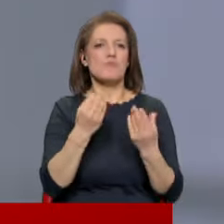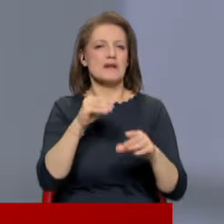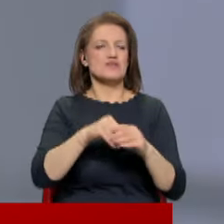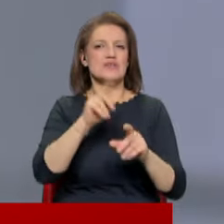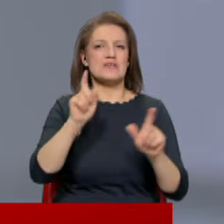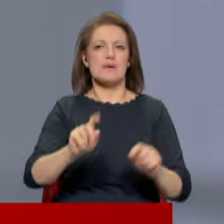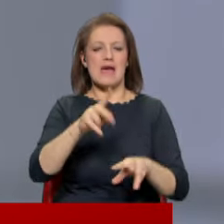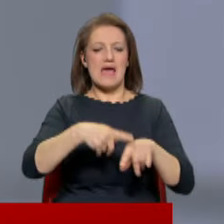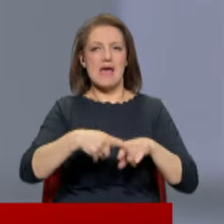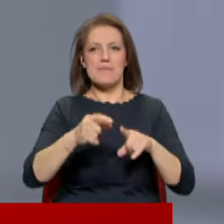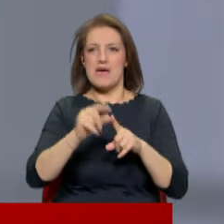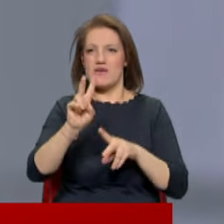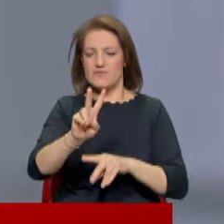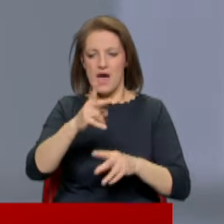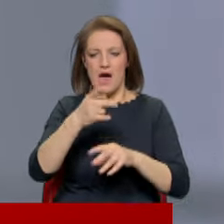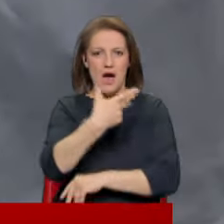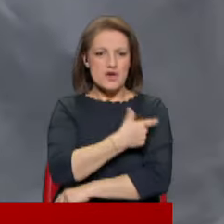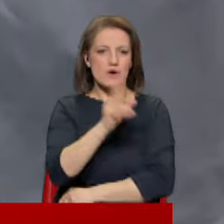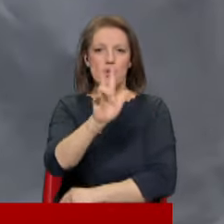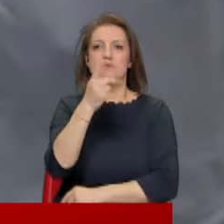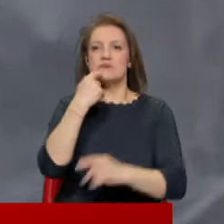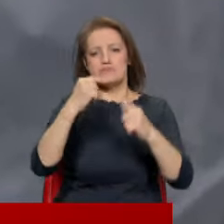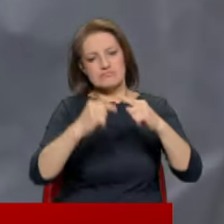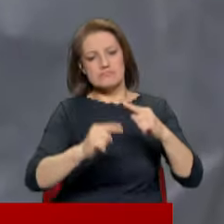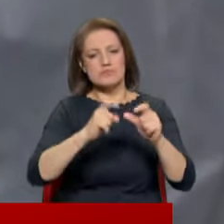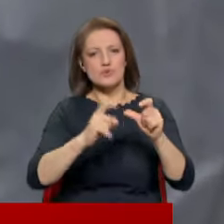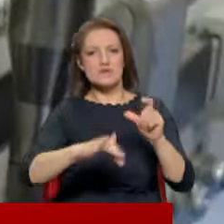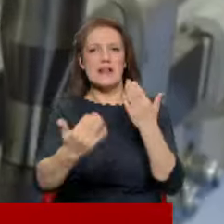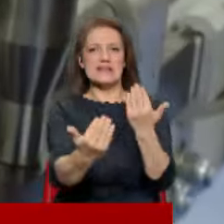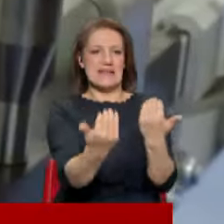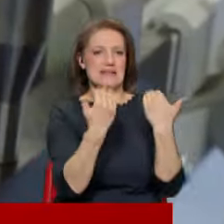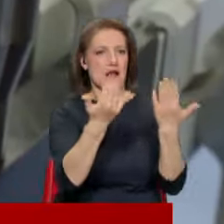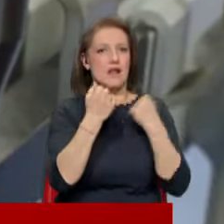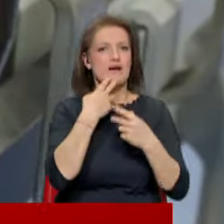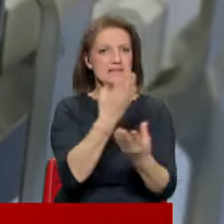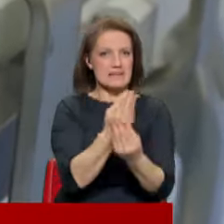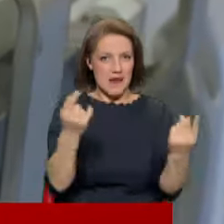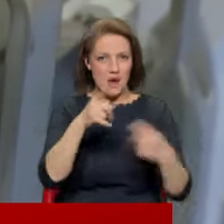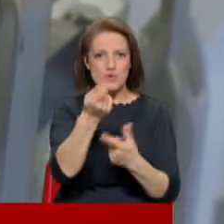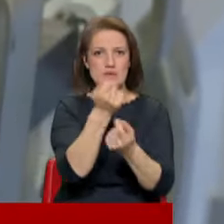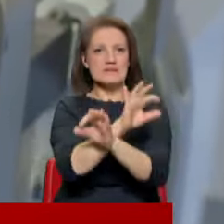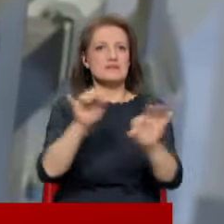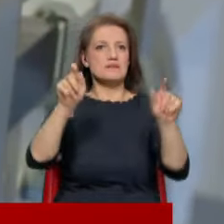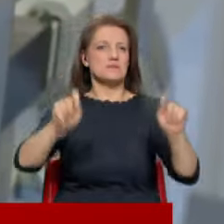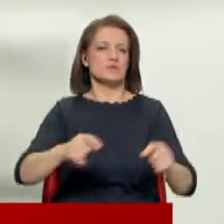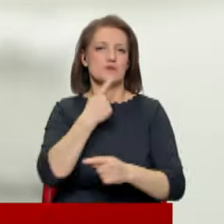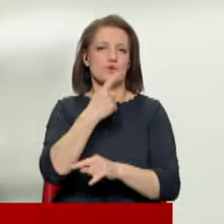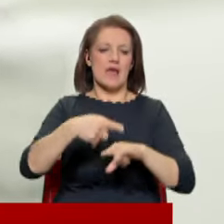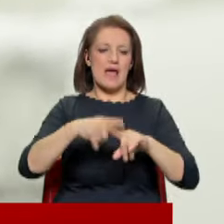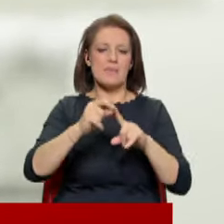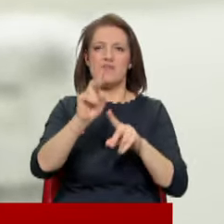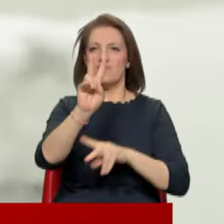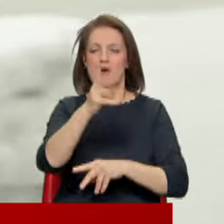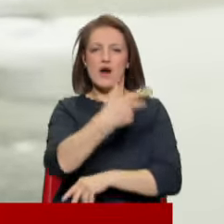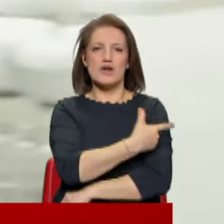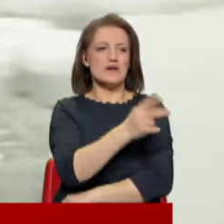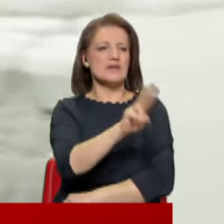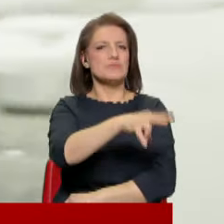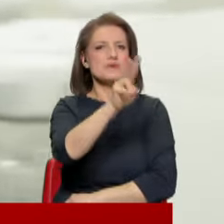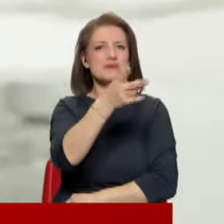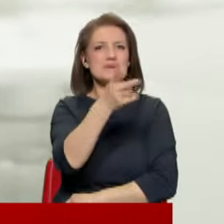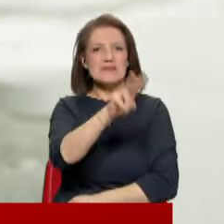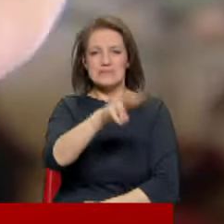yapılan HPV aşısını 30 yaş altı ve sosyal destek alan kadınlara ücretsiz yapılacağını söyledi. HPV aşısını